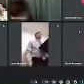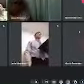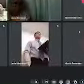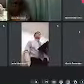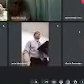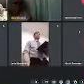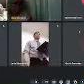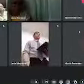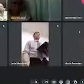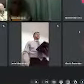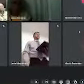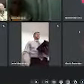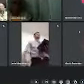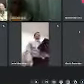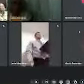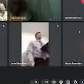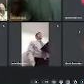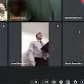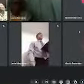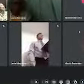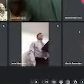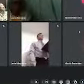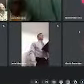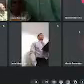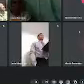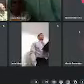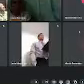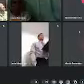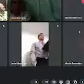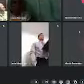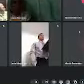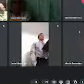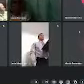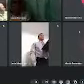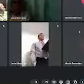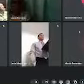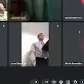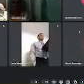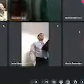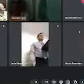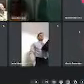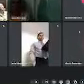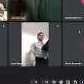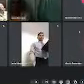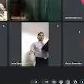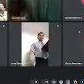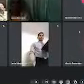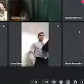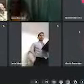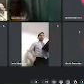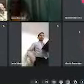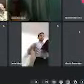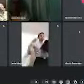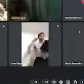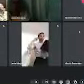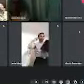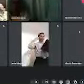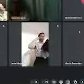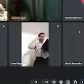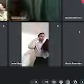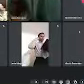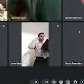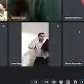namumuhay na sa luho Sabi ko nga ho niyan nung una ay nagpapagamit sa Panginoon bandang huli